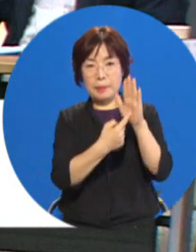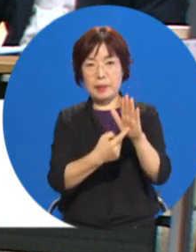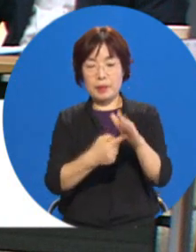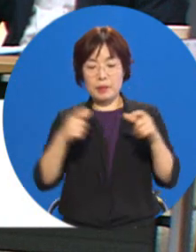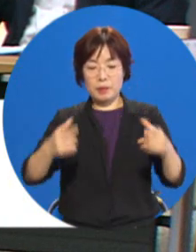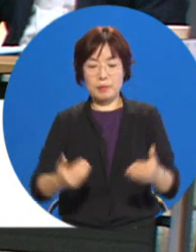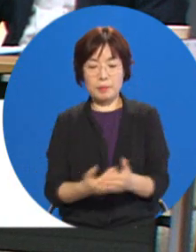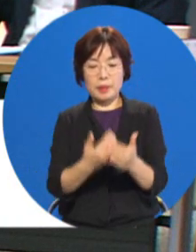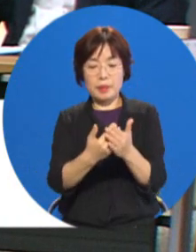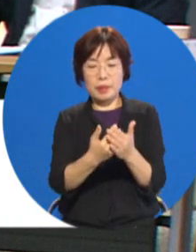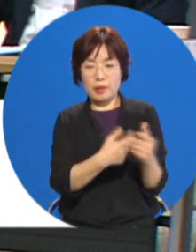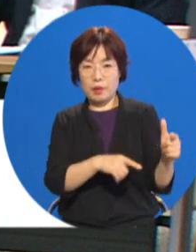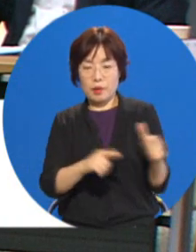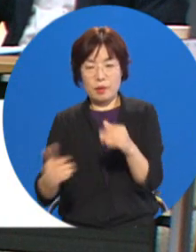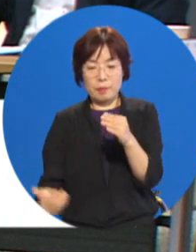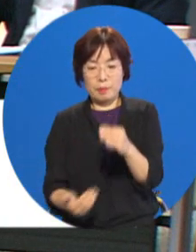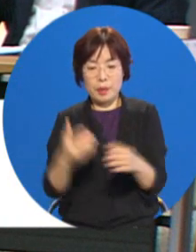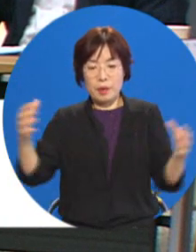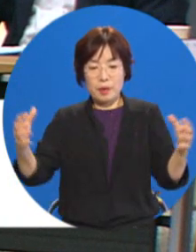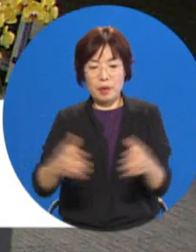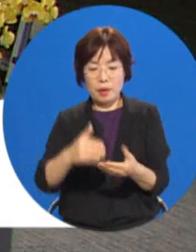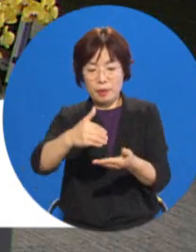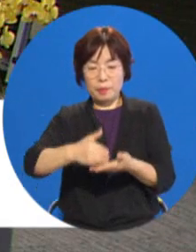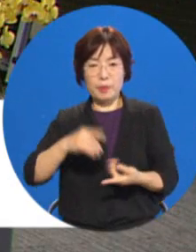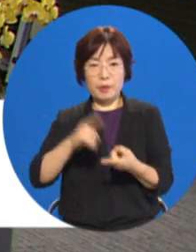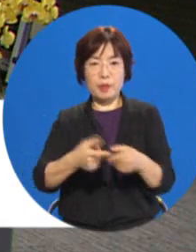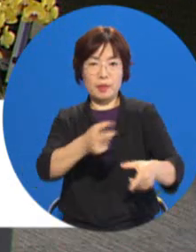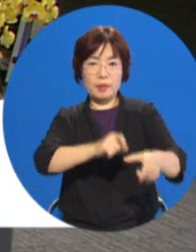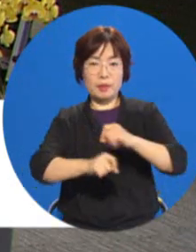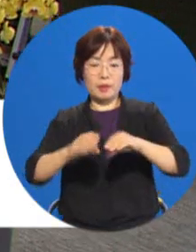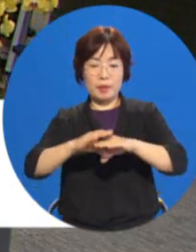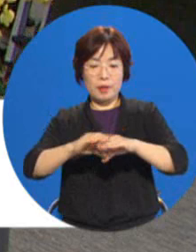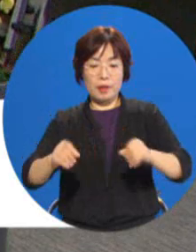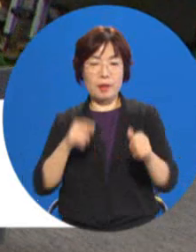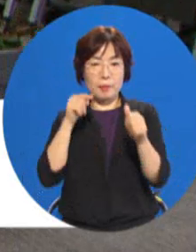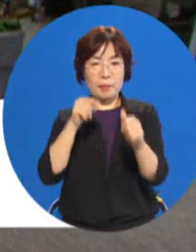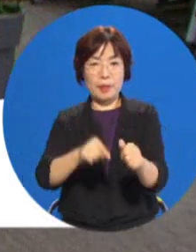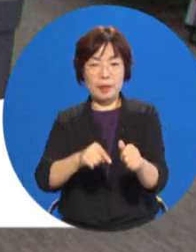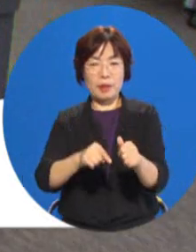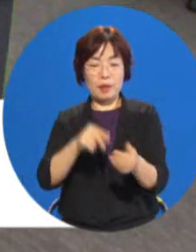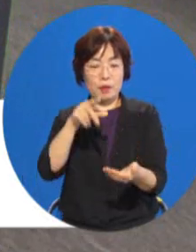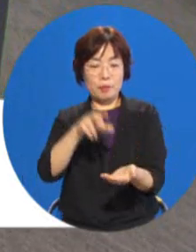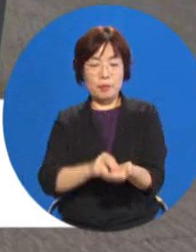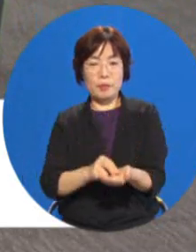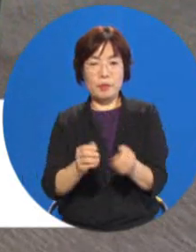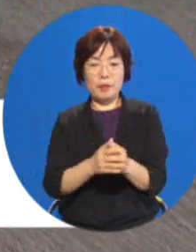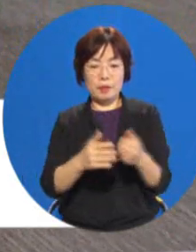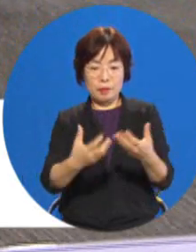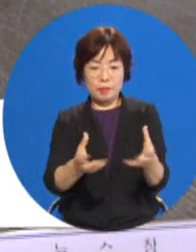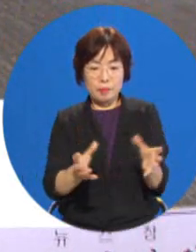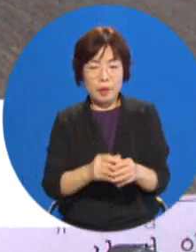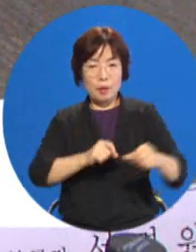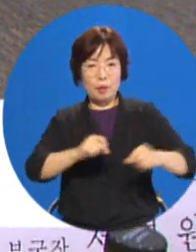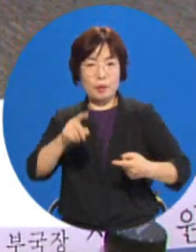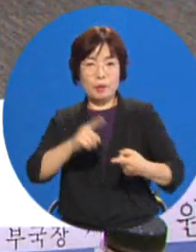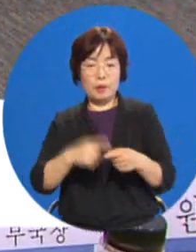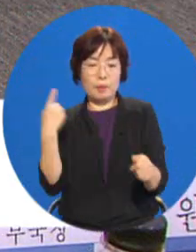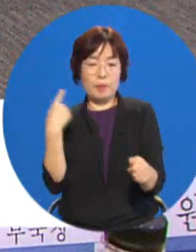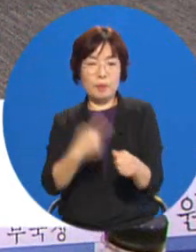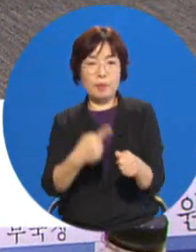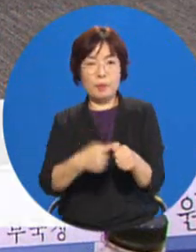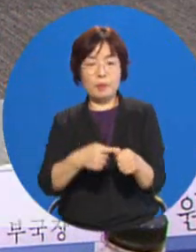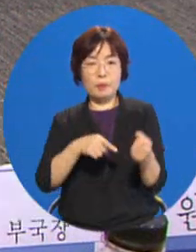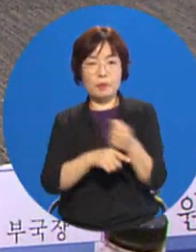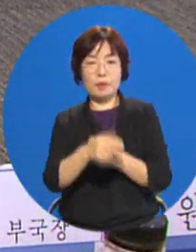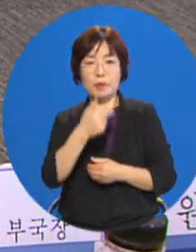내 발생되고 있는 다수 집단 민원을 적극적으로 해결하라는 취지였을 뿐 특정 단체의 활동을 폄하하려는